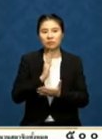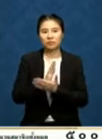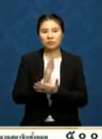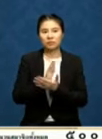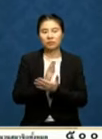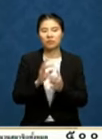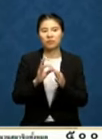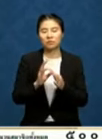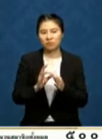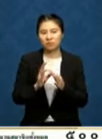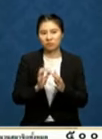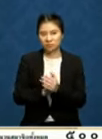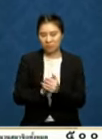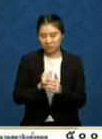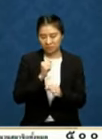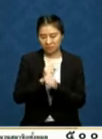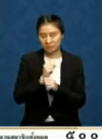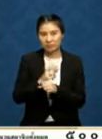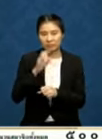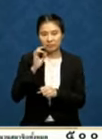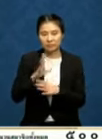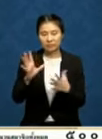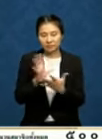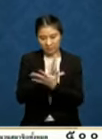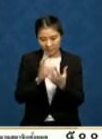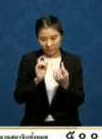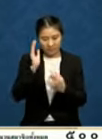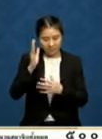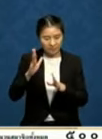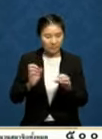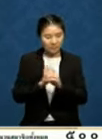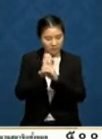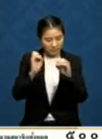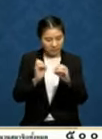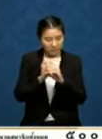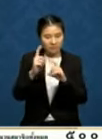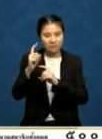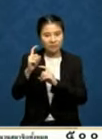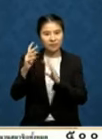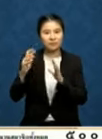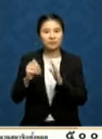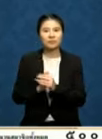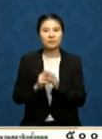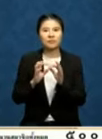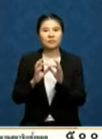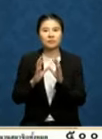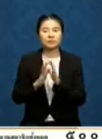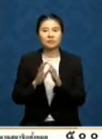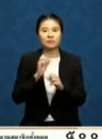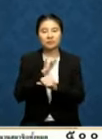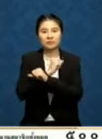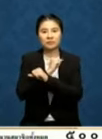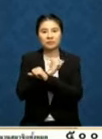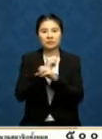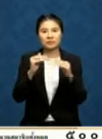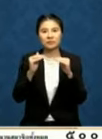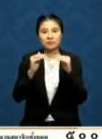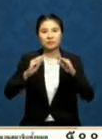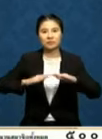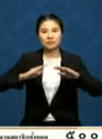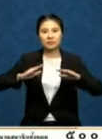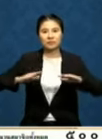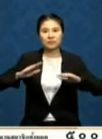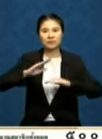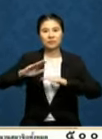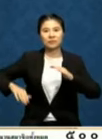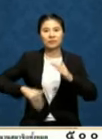ต่อความรุนแรงจากกันและกันเพื่อสร้างสังคมที่ปลอดภัยและน่าอยู่ขึ้นสำหรับทุกคนและเพื่อปกป้องสิทธิของเด็กทุกคน